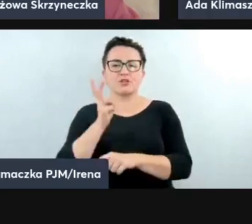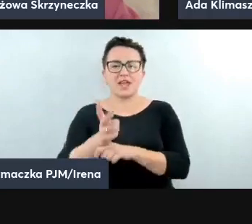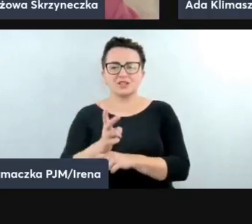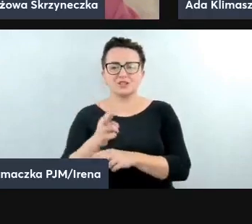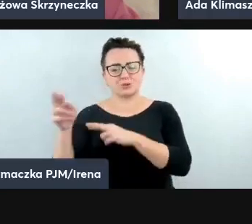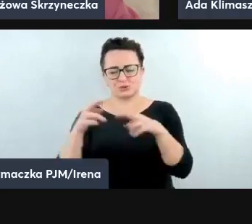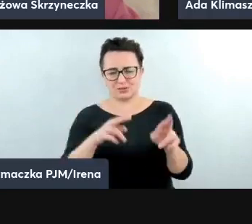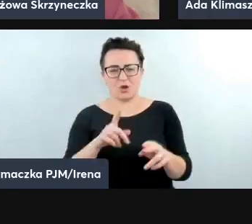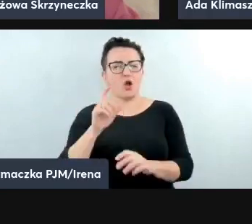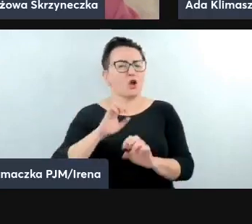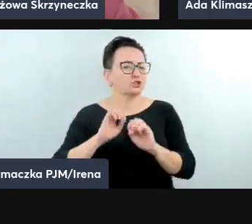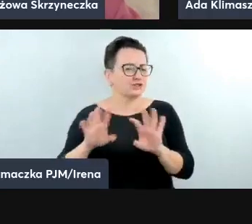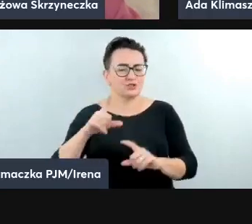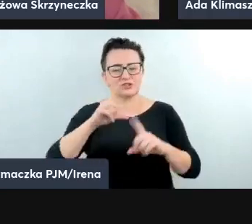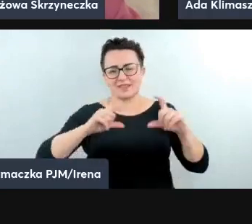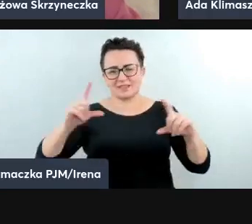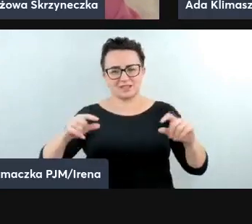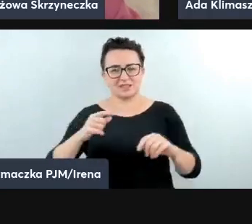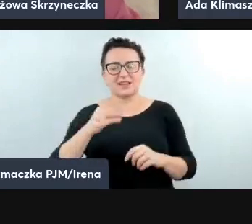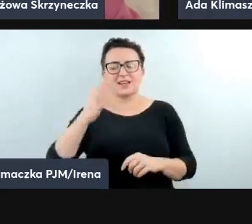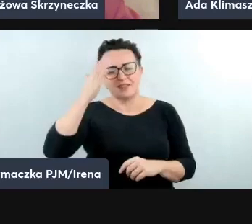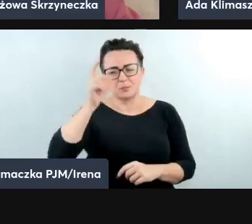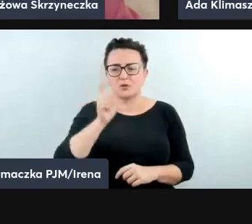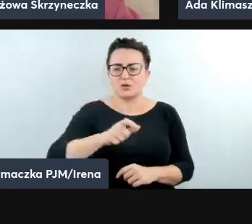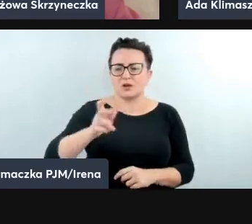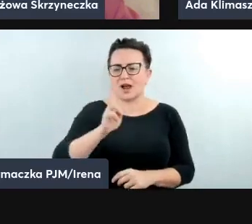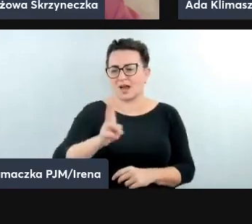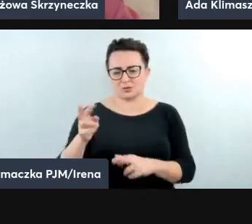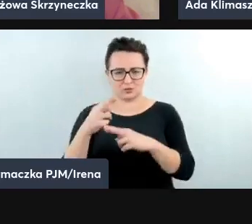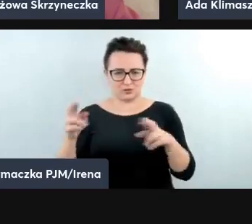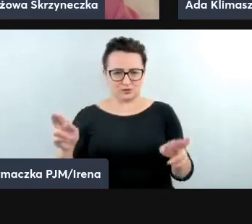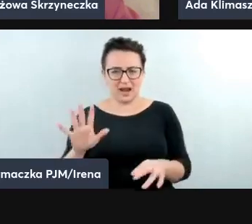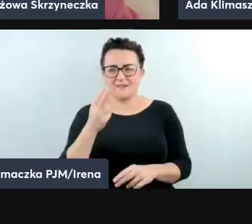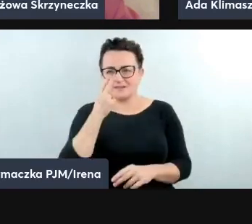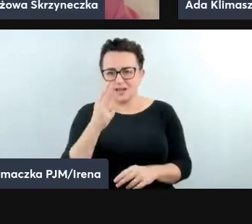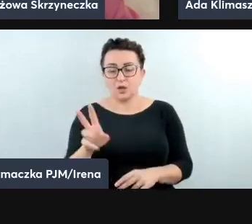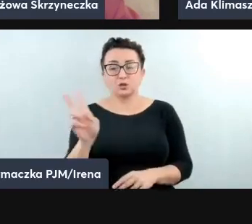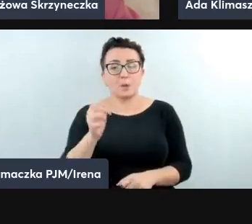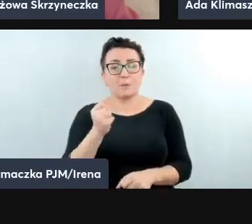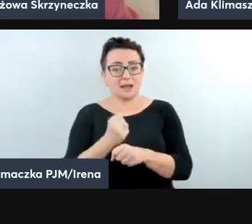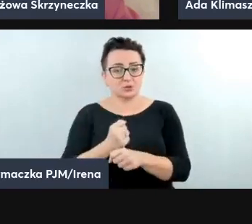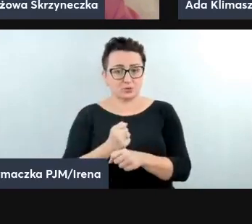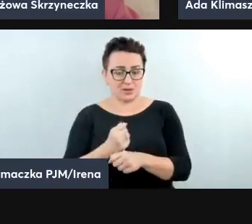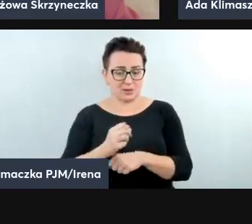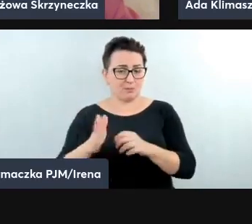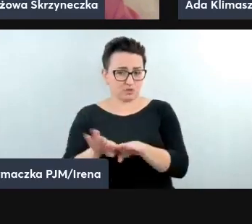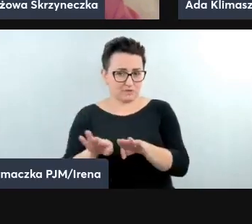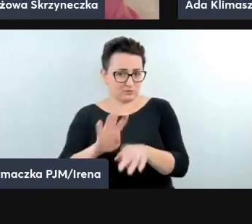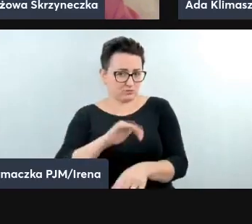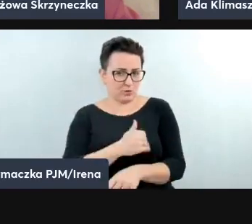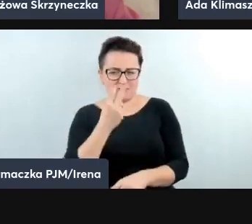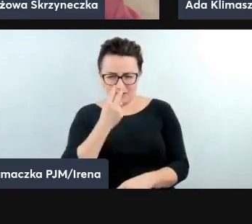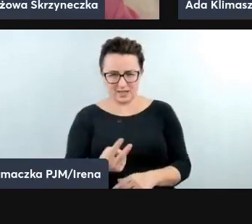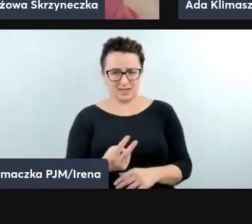to jest jakoś tam widoczne, myślę, że osoby, które pracują w podstawówce, widzą to też i myślę sobie, że to jest jakby jednak ogromny też plus,